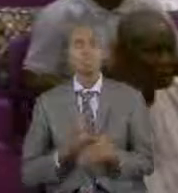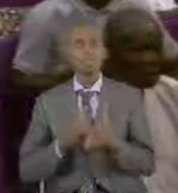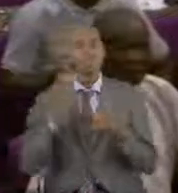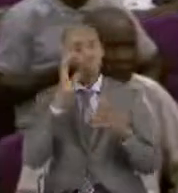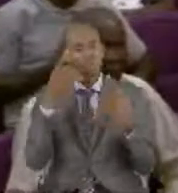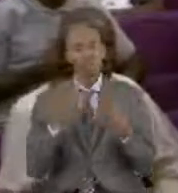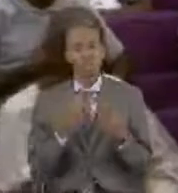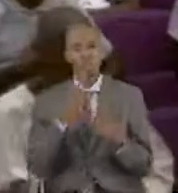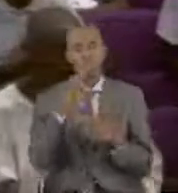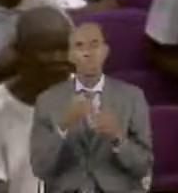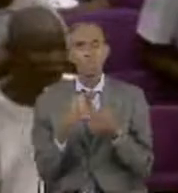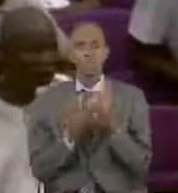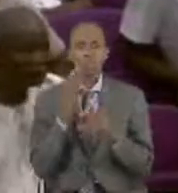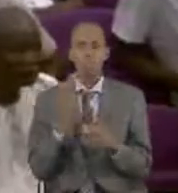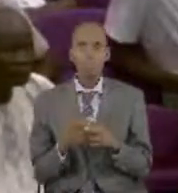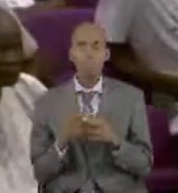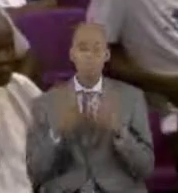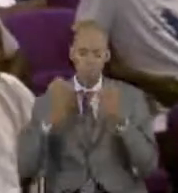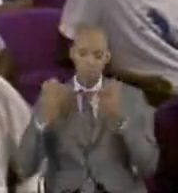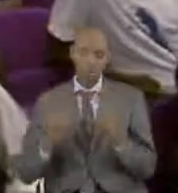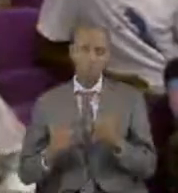cela va vous arriver.